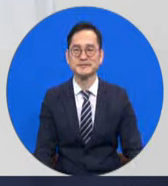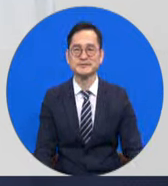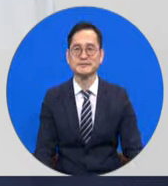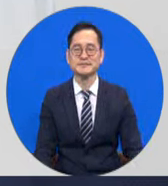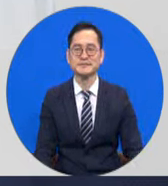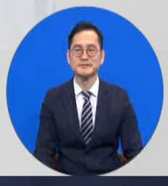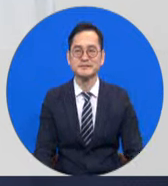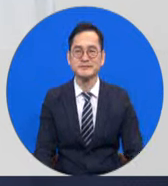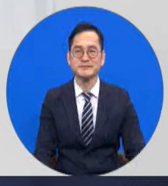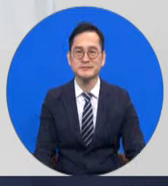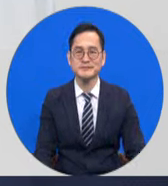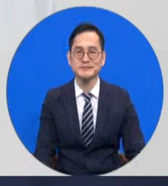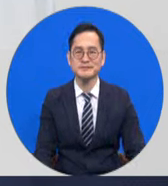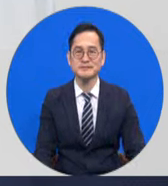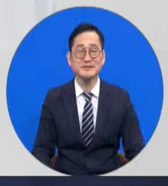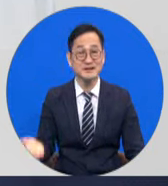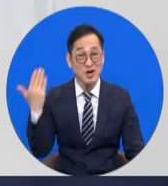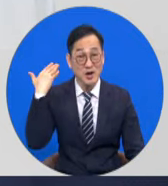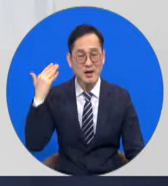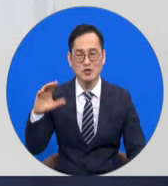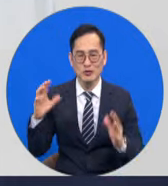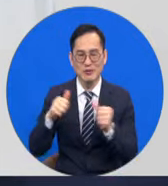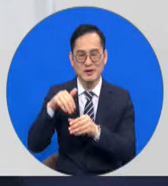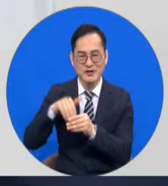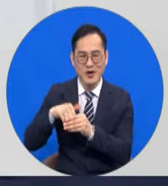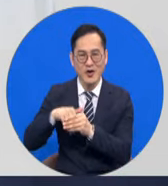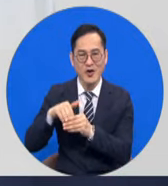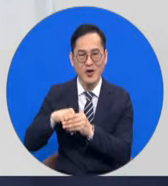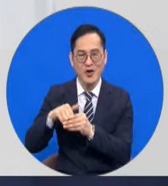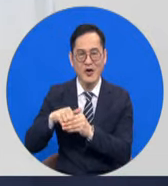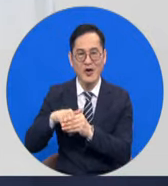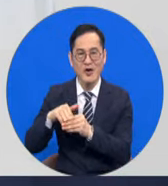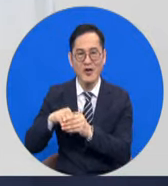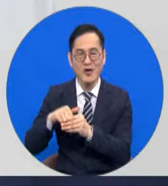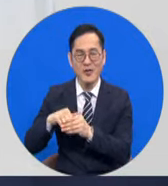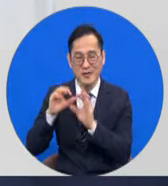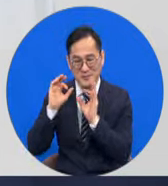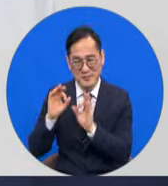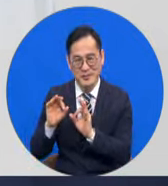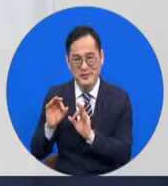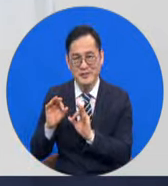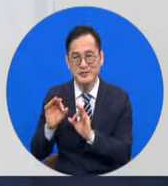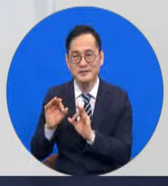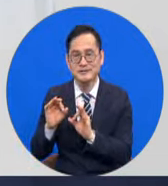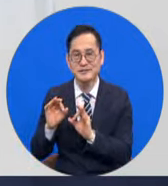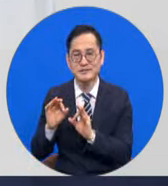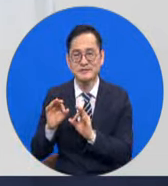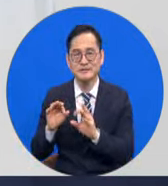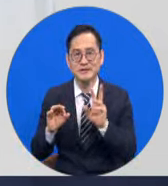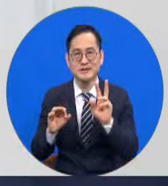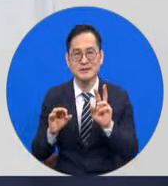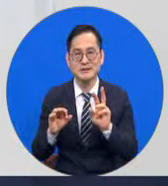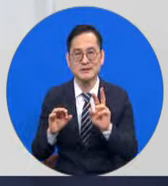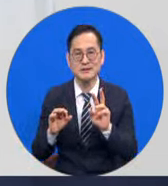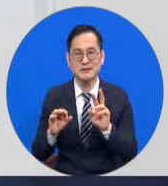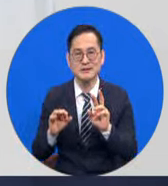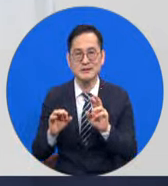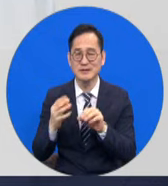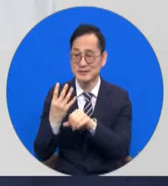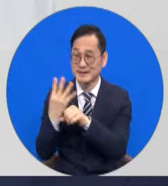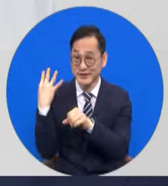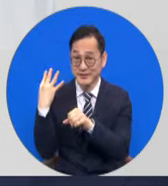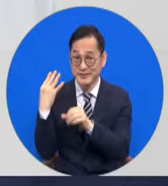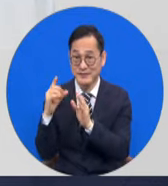나왔습니다. 최근 총선 7차례 민주당 승, 야당 강세의 지역인데 21대 총선